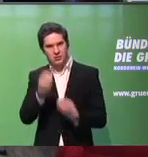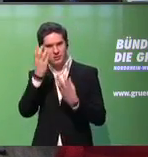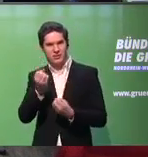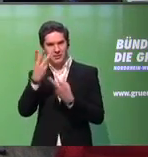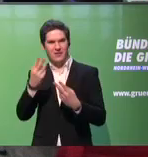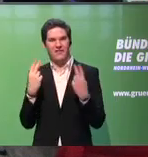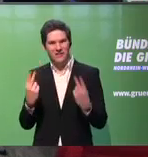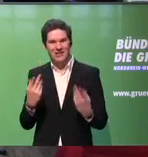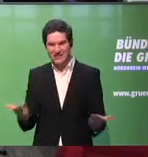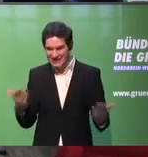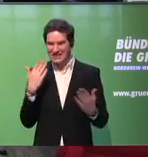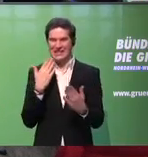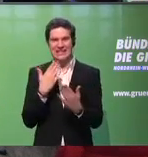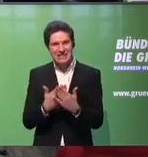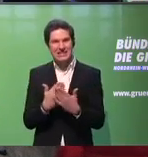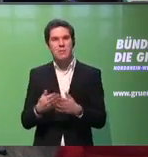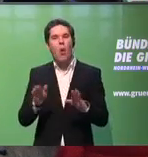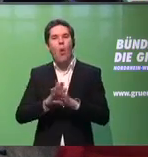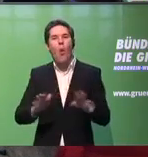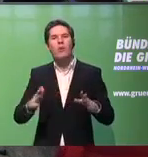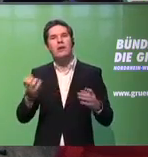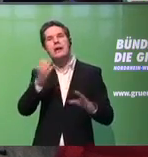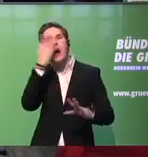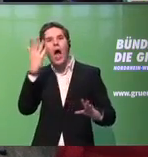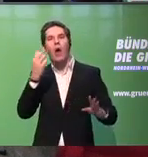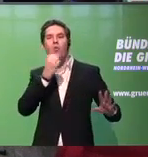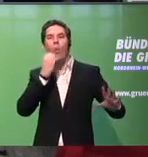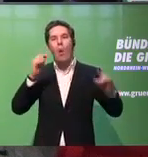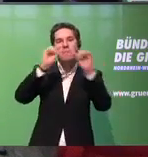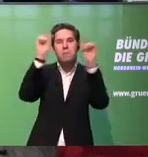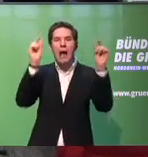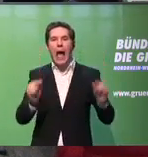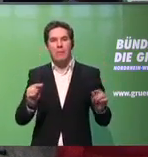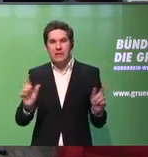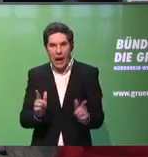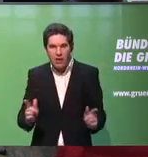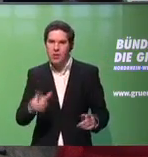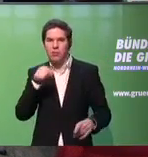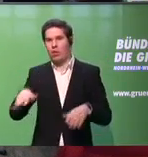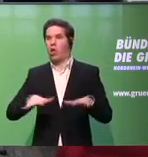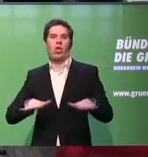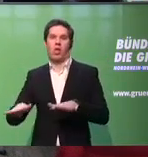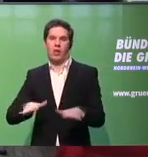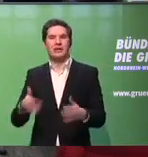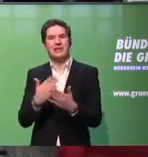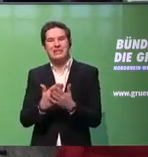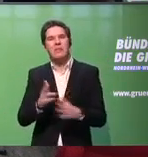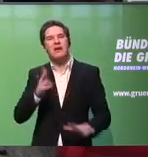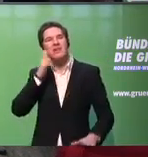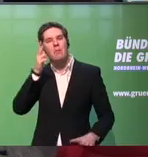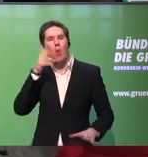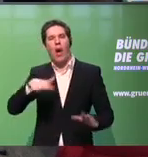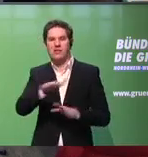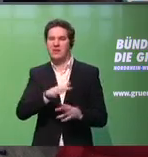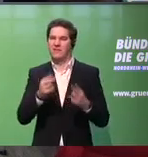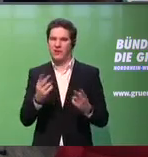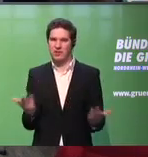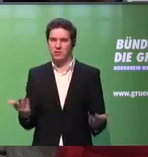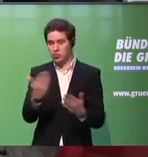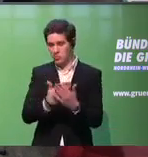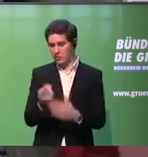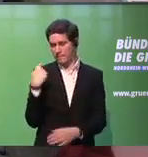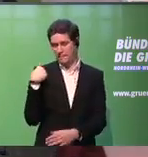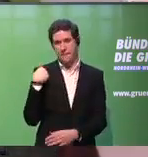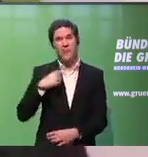mit den lokalen Dienstleistungen der sogenannten Daseinsvorsorge und der Direktdemokratie zusammenhängt. In Italien hatten wir